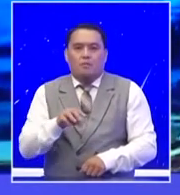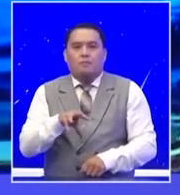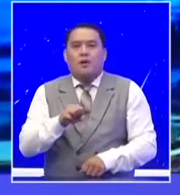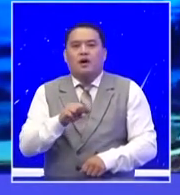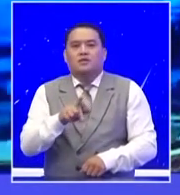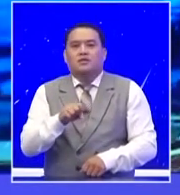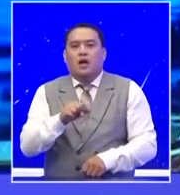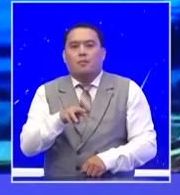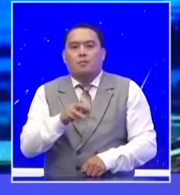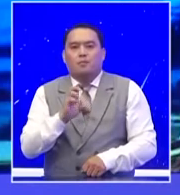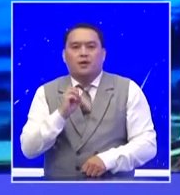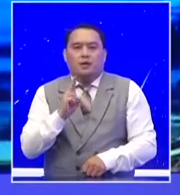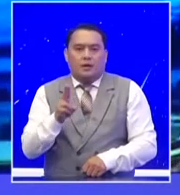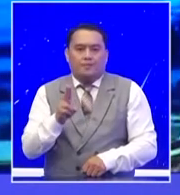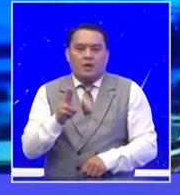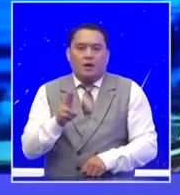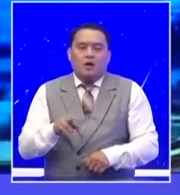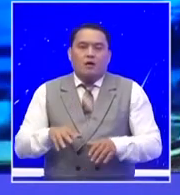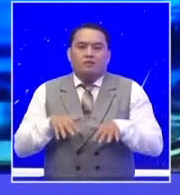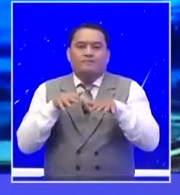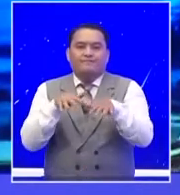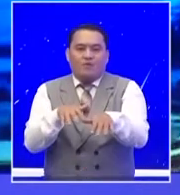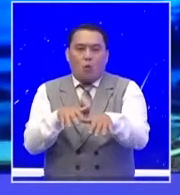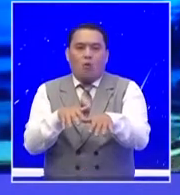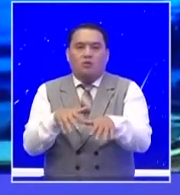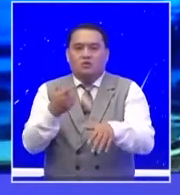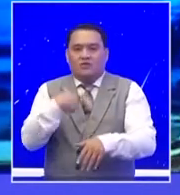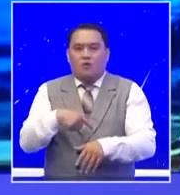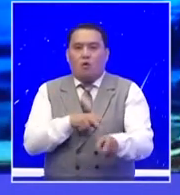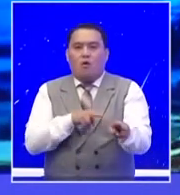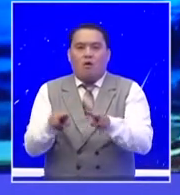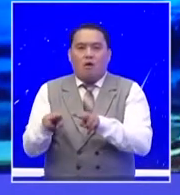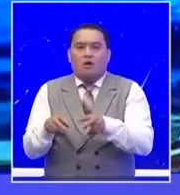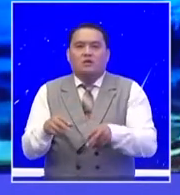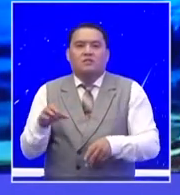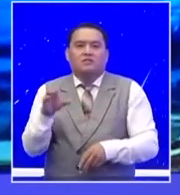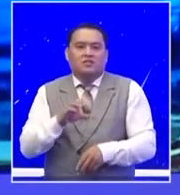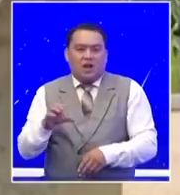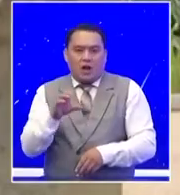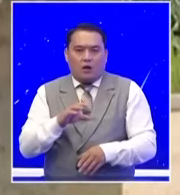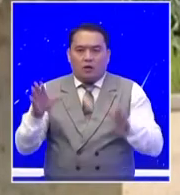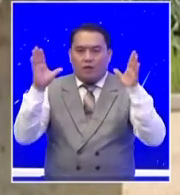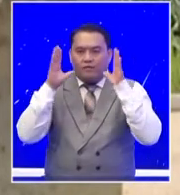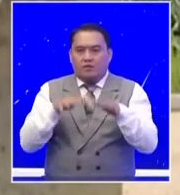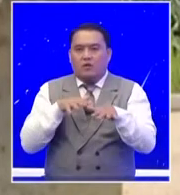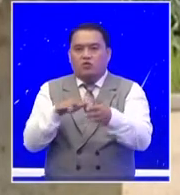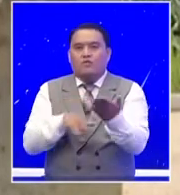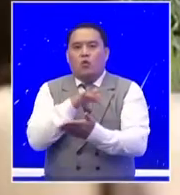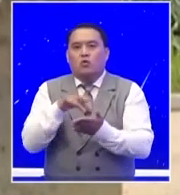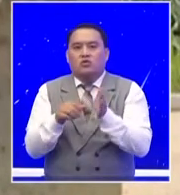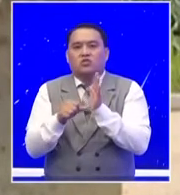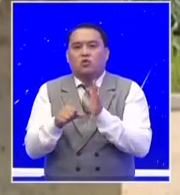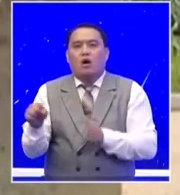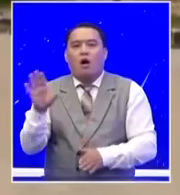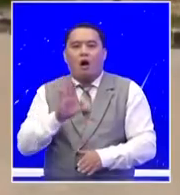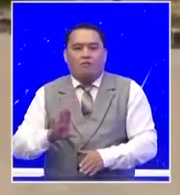Мозамбика. После серии атак джихадисты взяли его под свой контроль на рассвете в среду. Исламисты начали штурм города 6